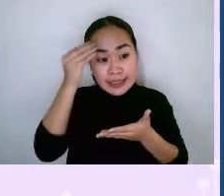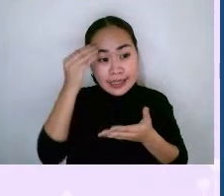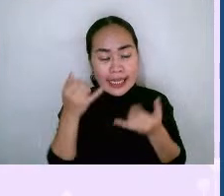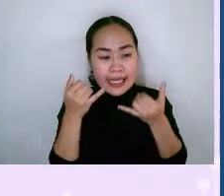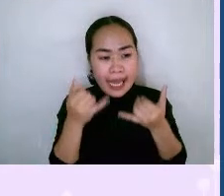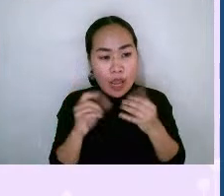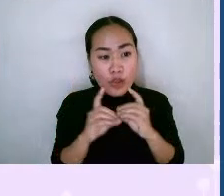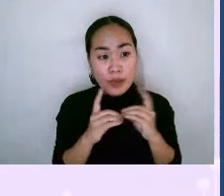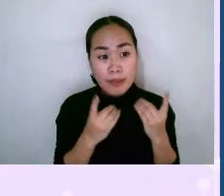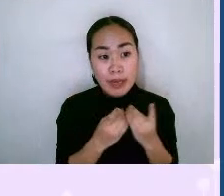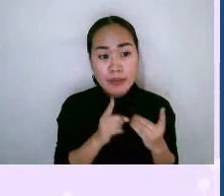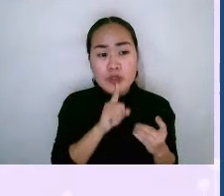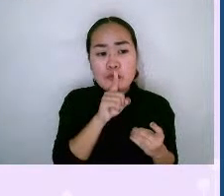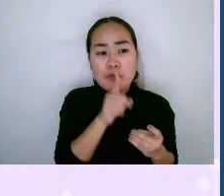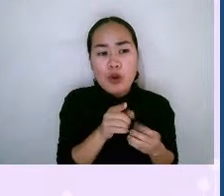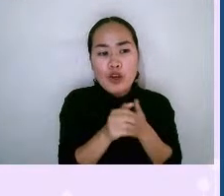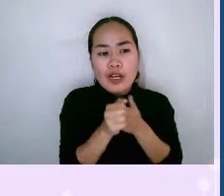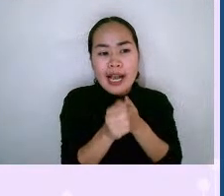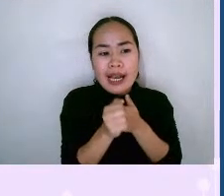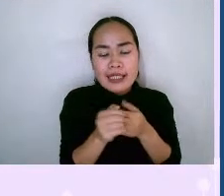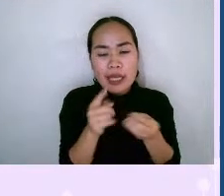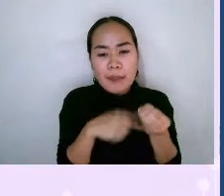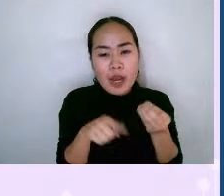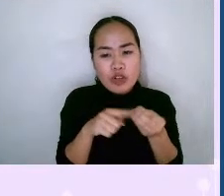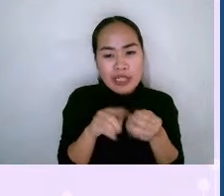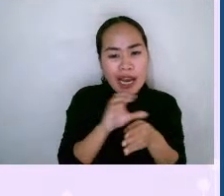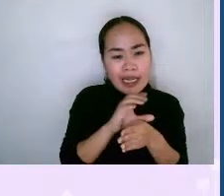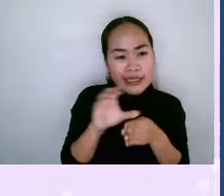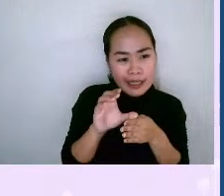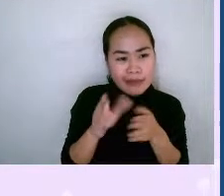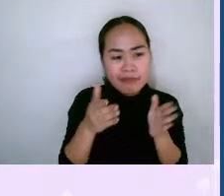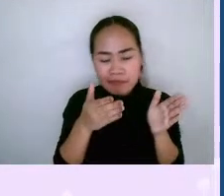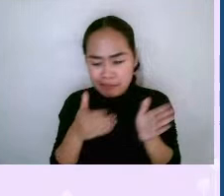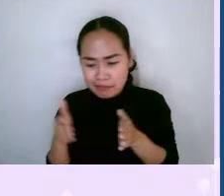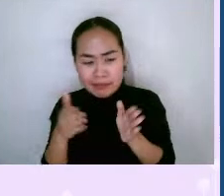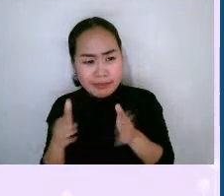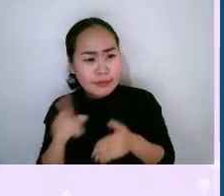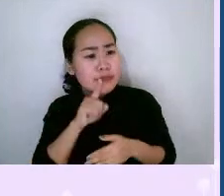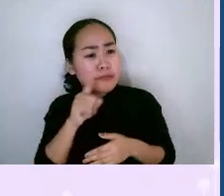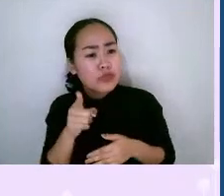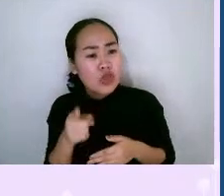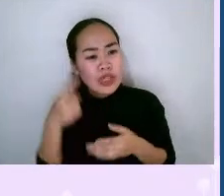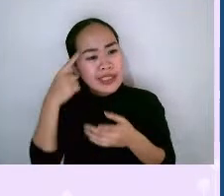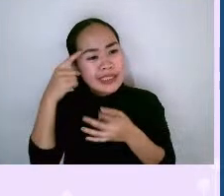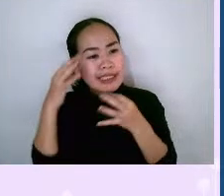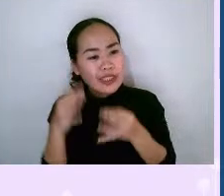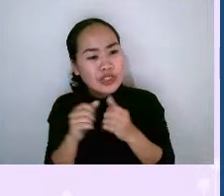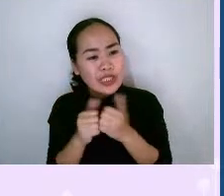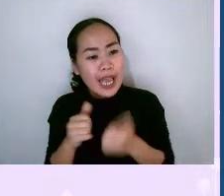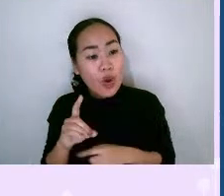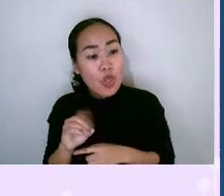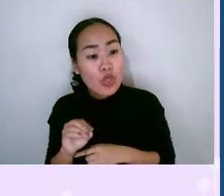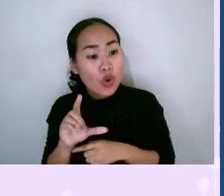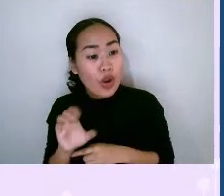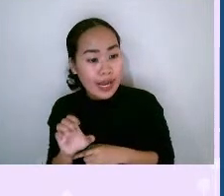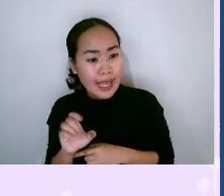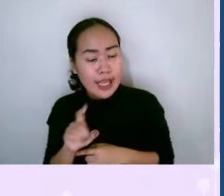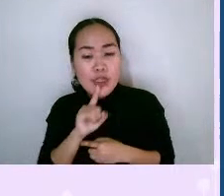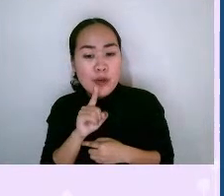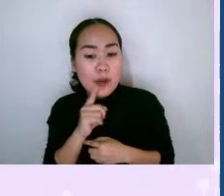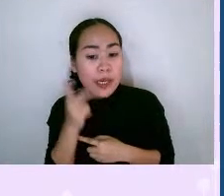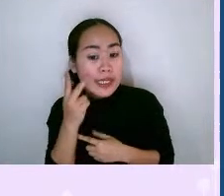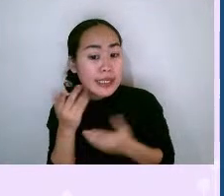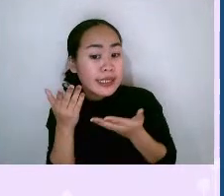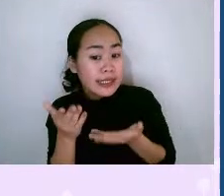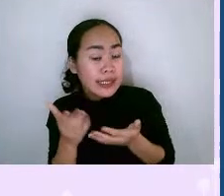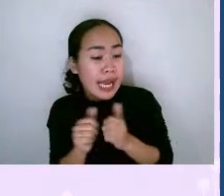for further guidance on career planning and decision making, the DOLE through the Bureau of Local Employment releases labor